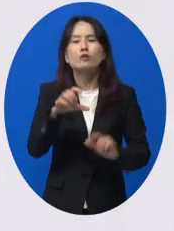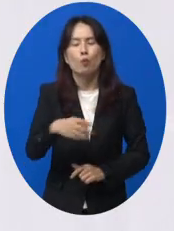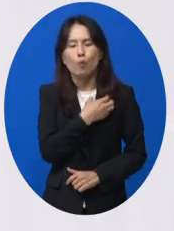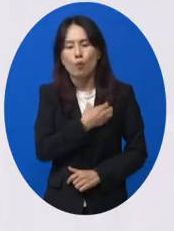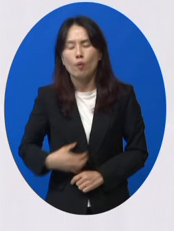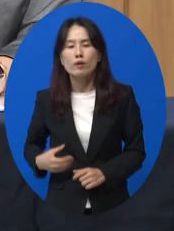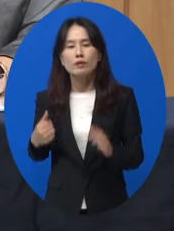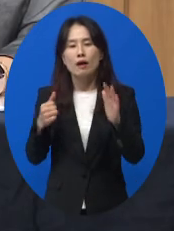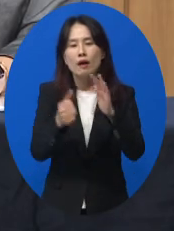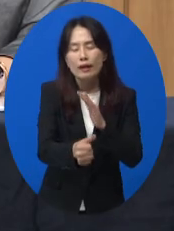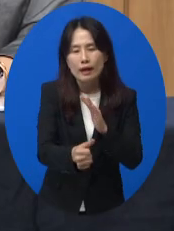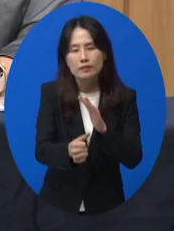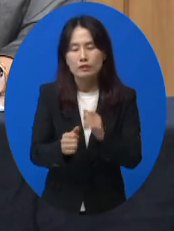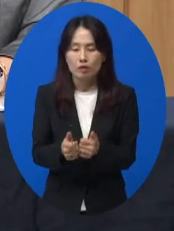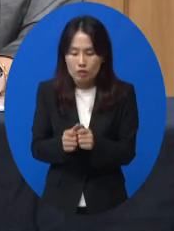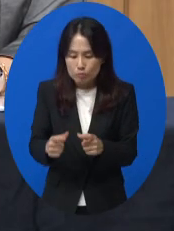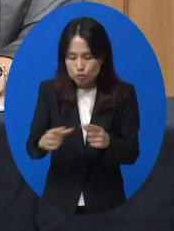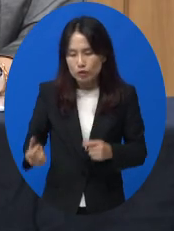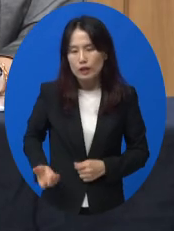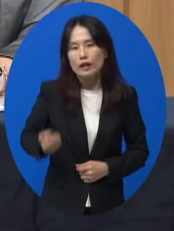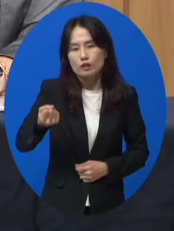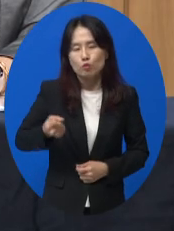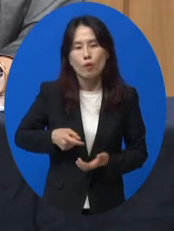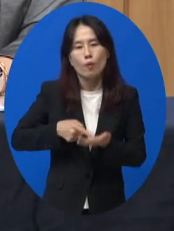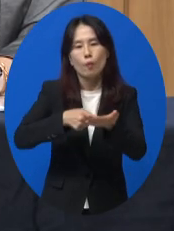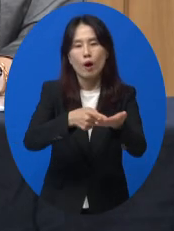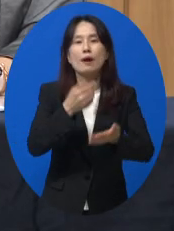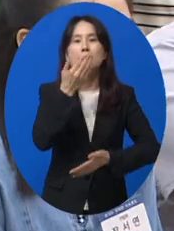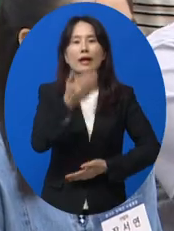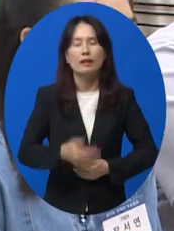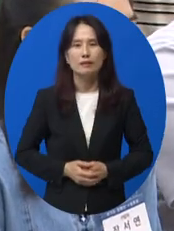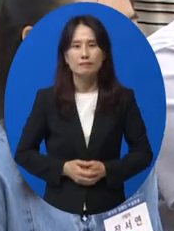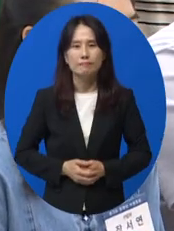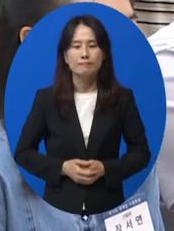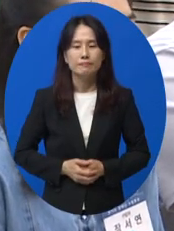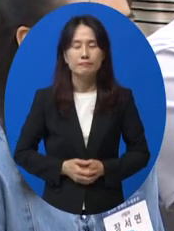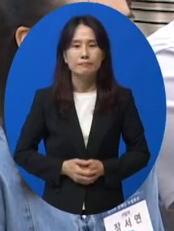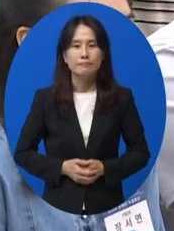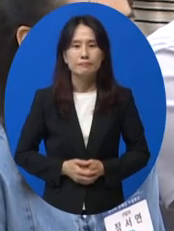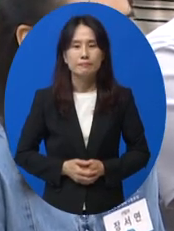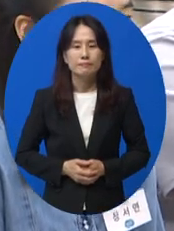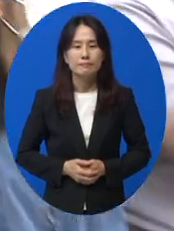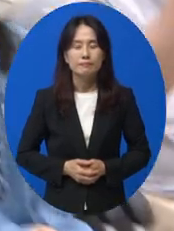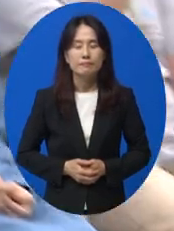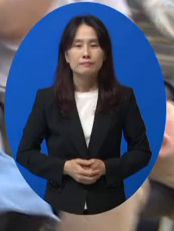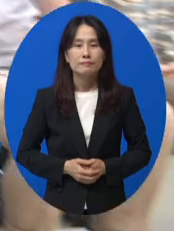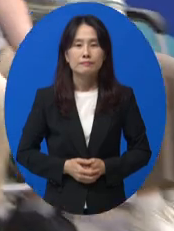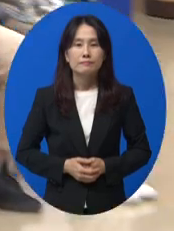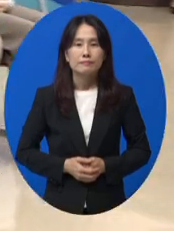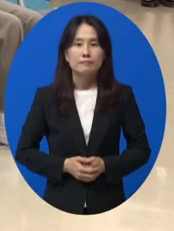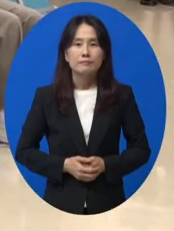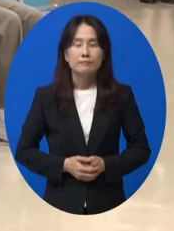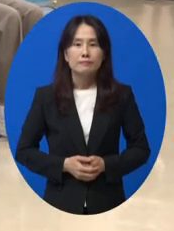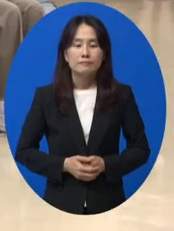읍면동 행정복지센터에 신분증을 지참해 가서 하면 됩니다. 경기지TV 최지연입니다.